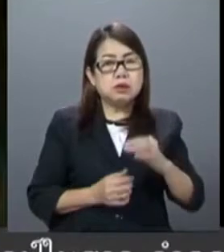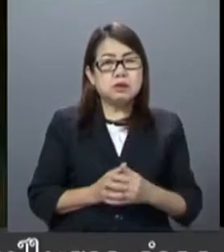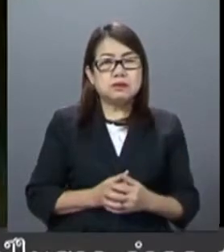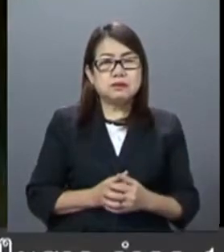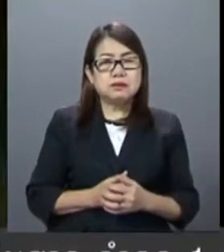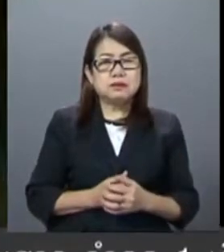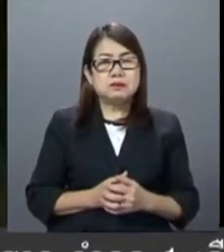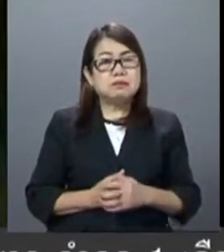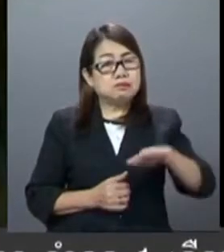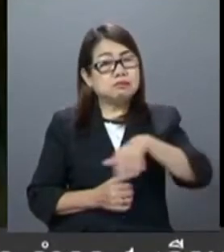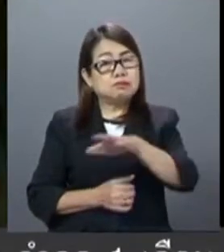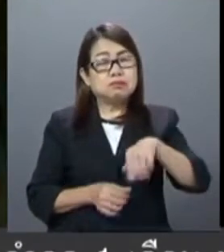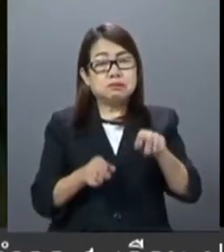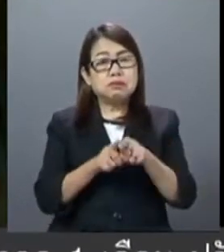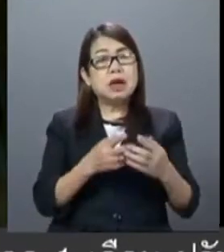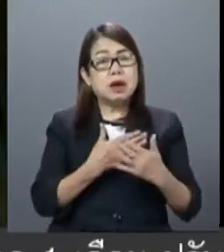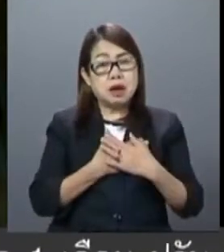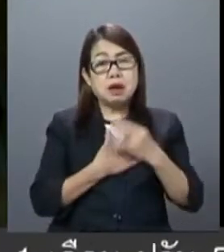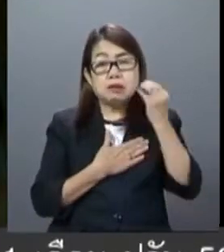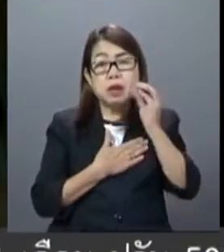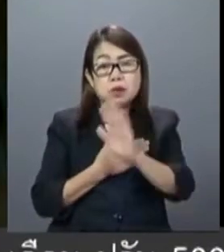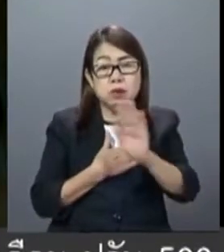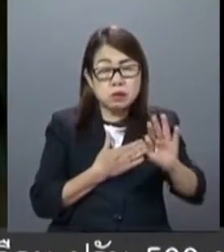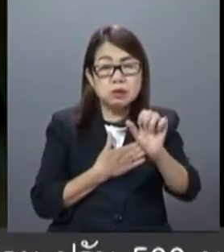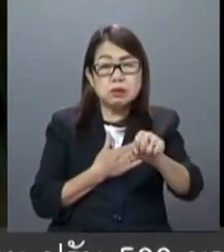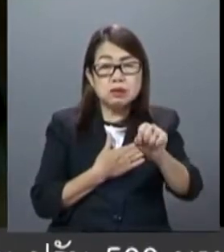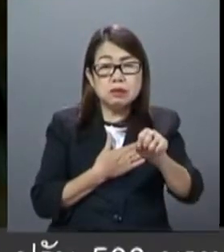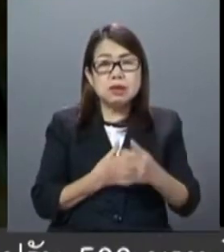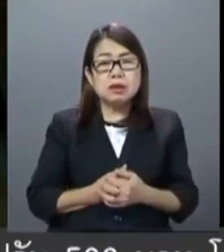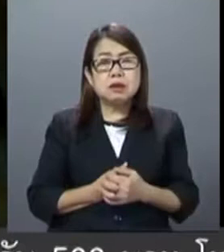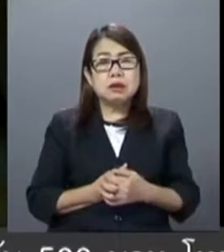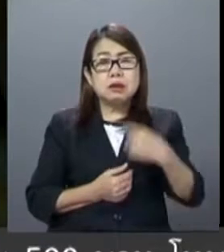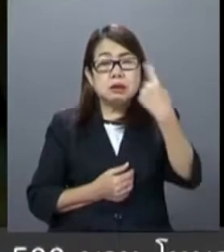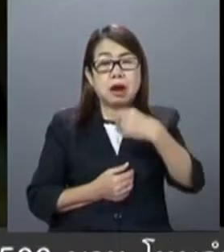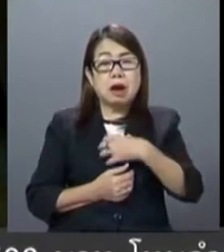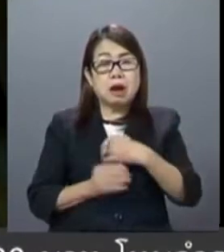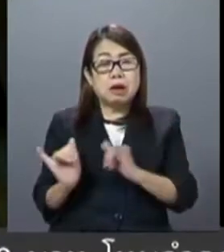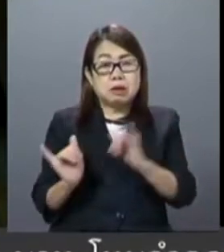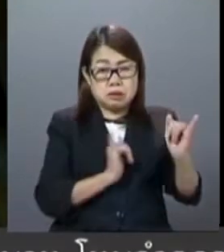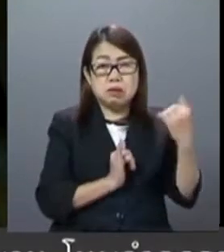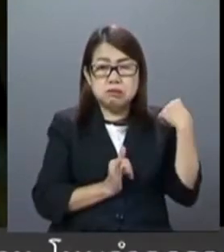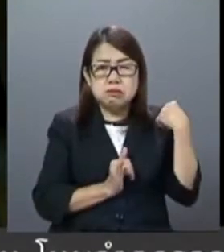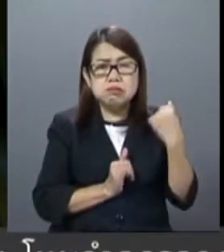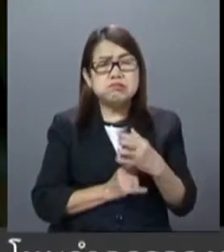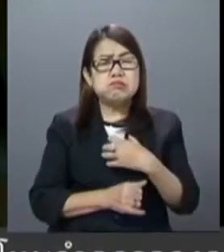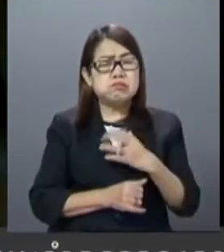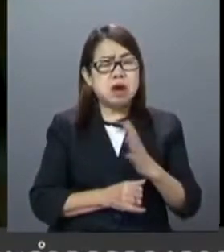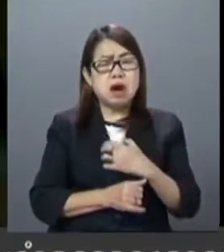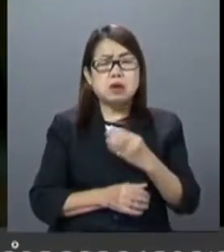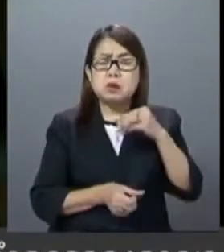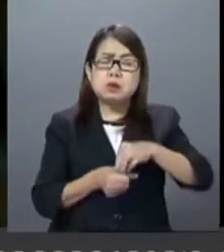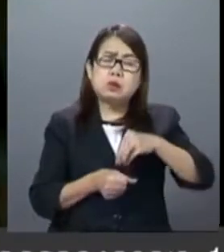พวกคน ก็ลางบ้านของตัเองคื ważneไม่ไดมใครอยากไปอยู่ที่ไหนอยากจะอยู่ที่